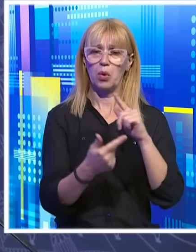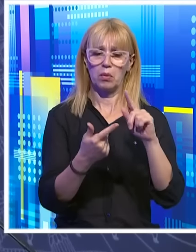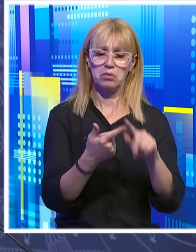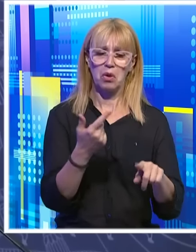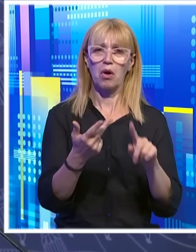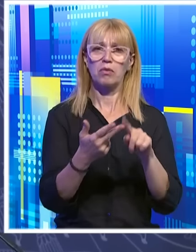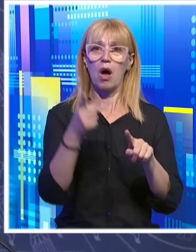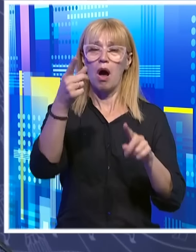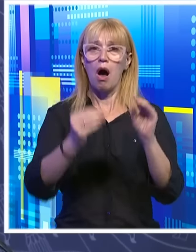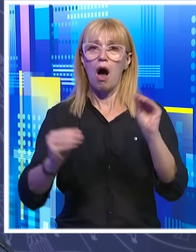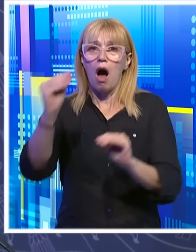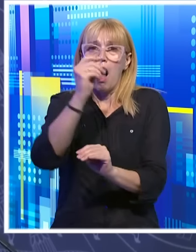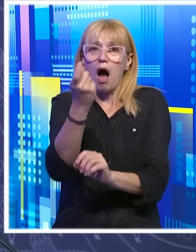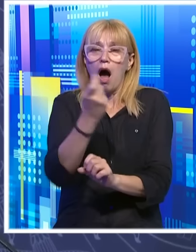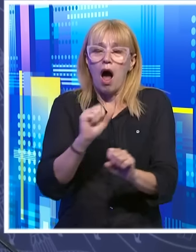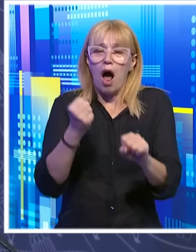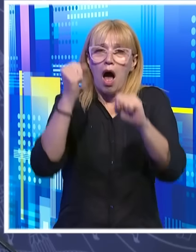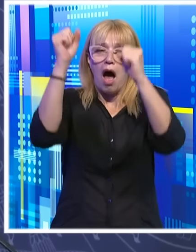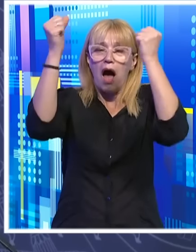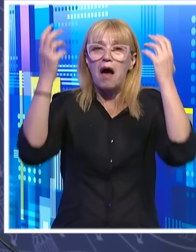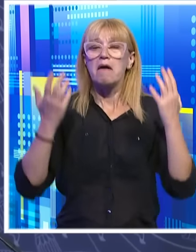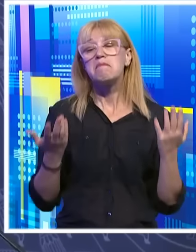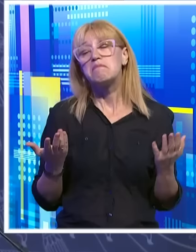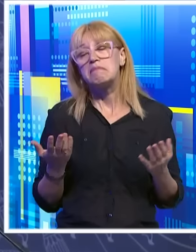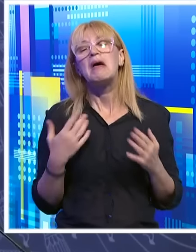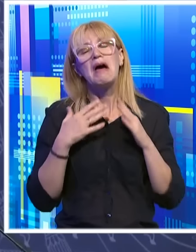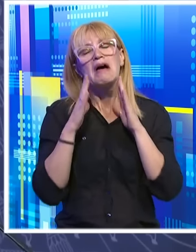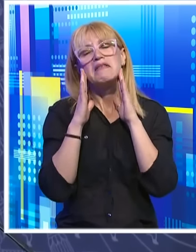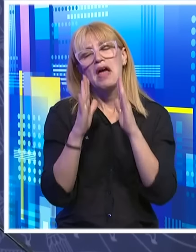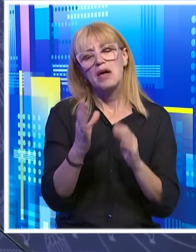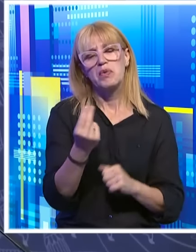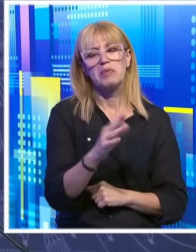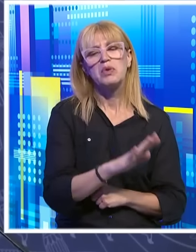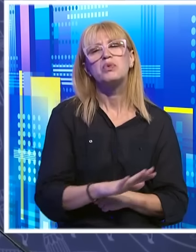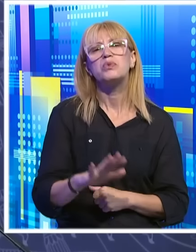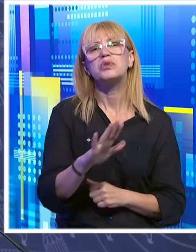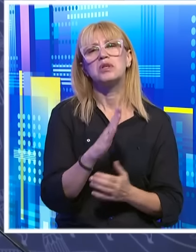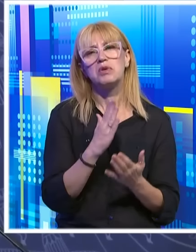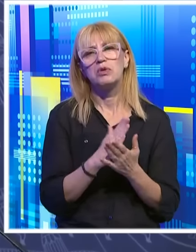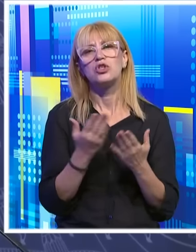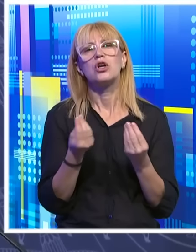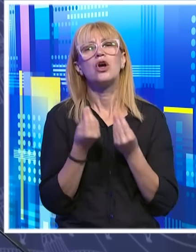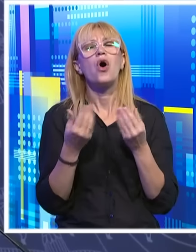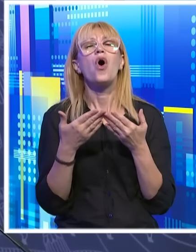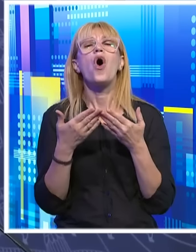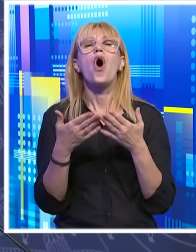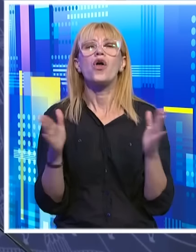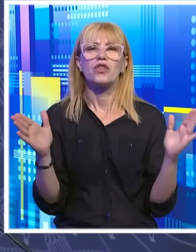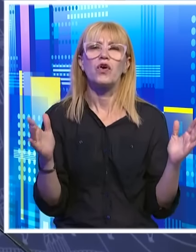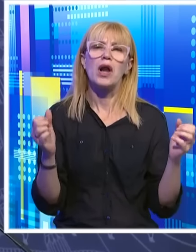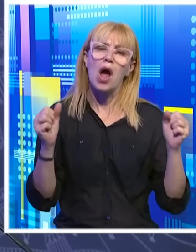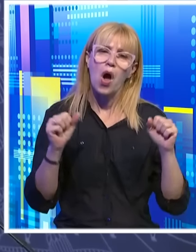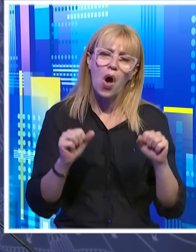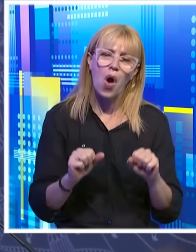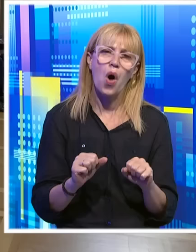tim gore po argumente. Dakle, ja verujem da će u Srbiji da se otvori jedna ozbiljna i